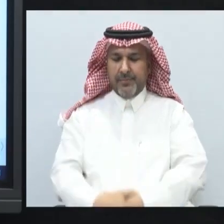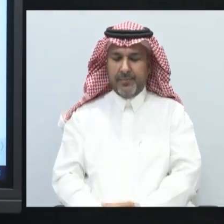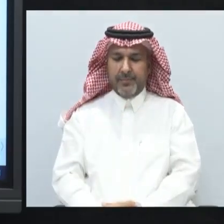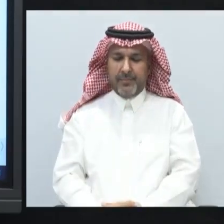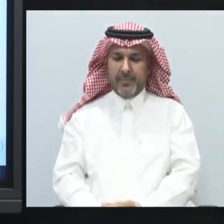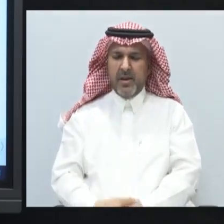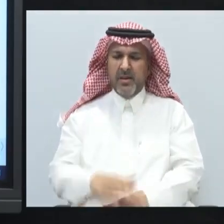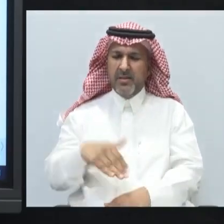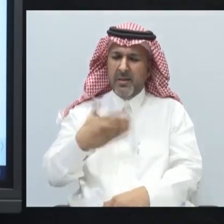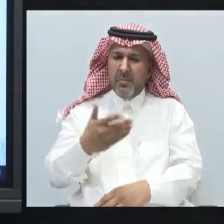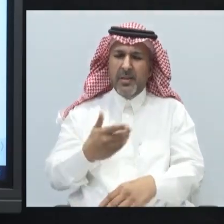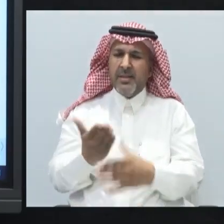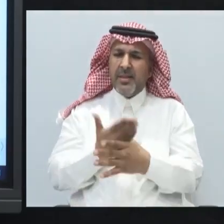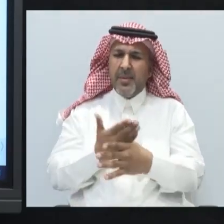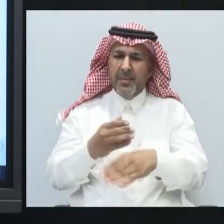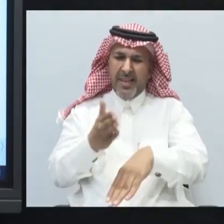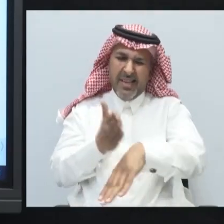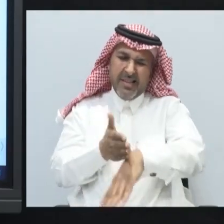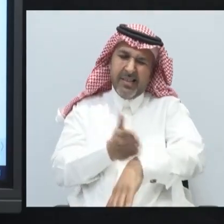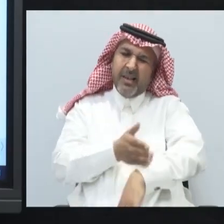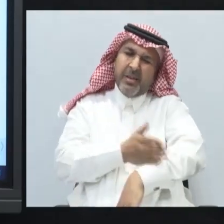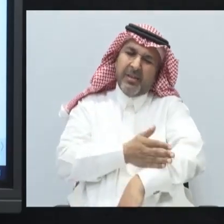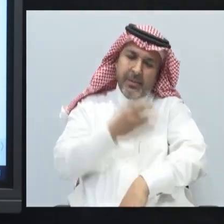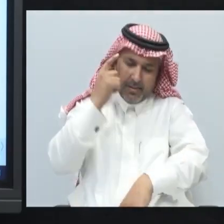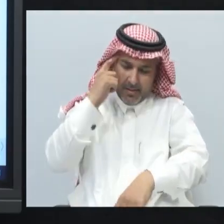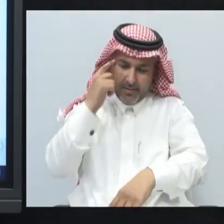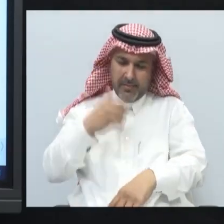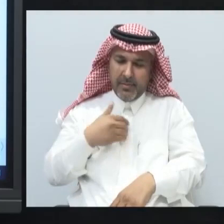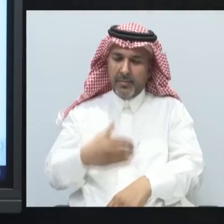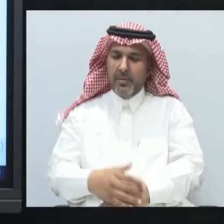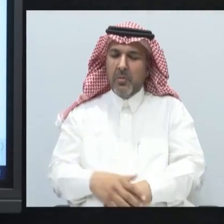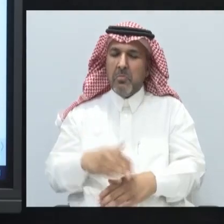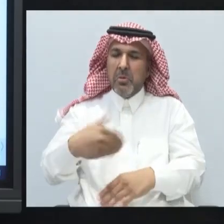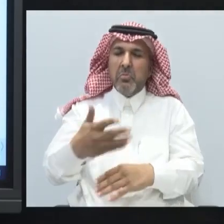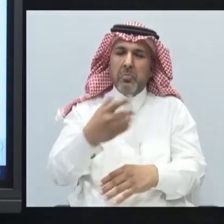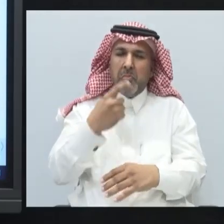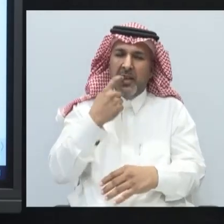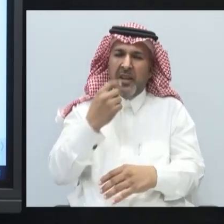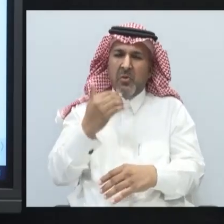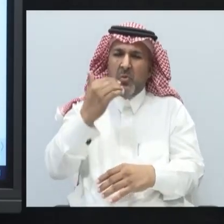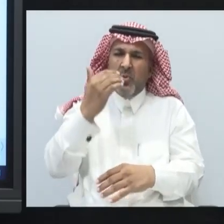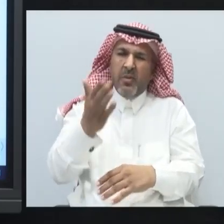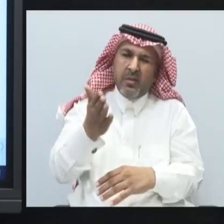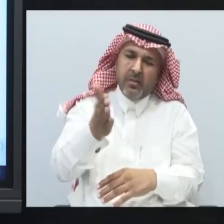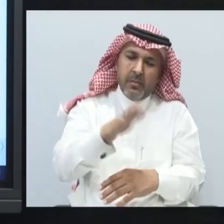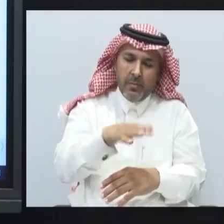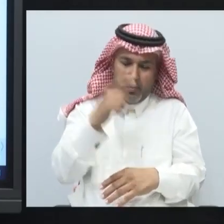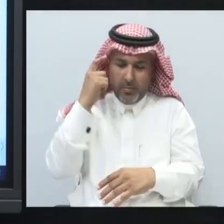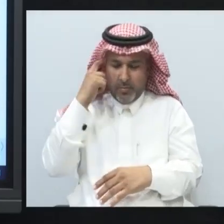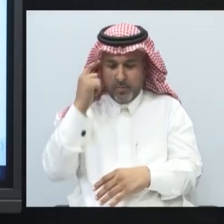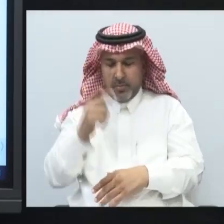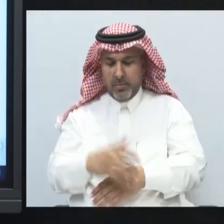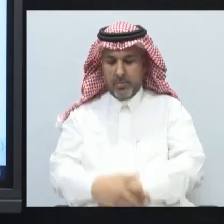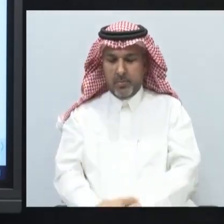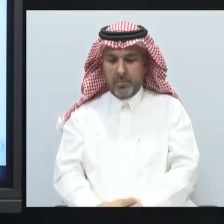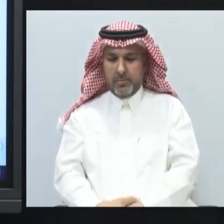وبالتالي كل انسان يكون حريص على صحته حقيقه ويبتعد عن مثل هذه الممارسات اللي قد تضر على